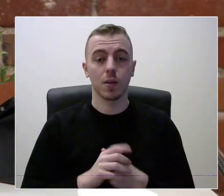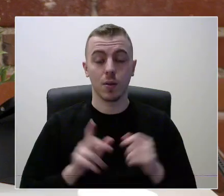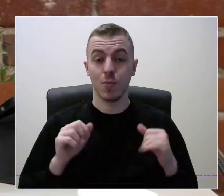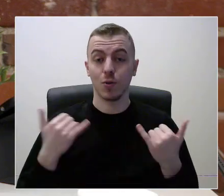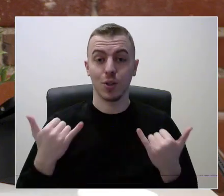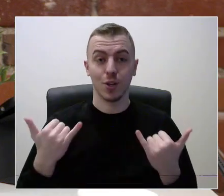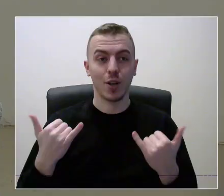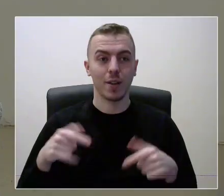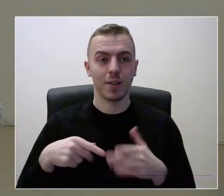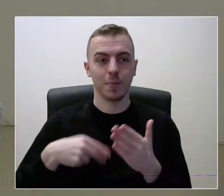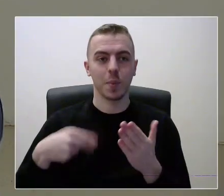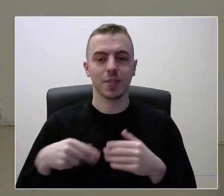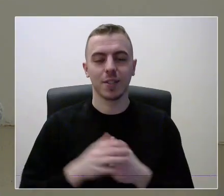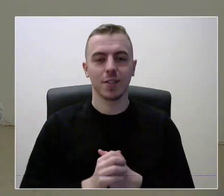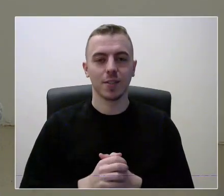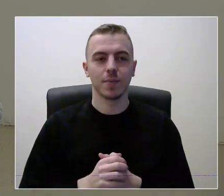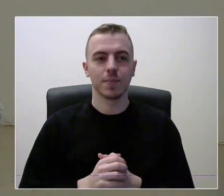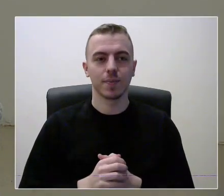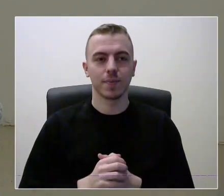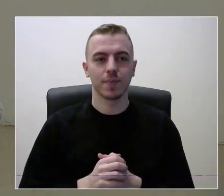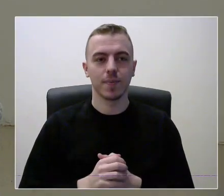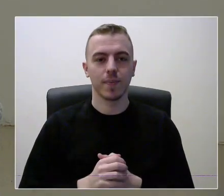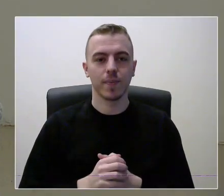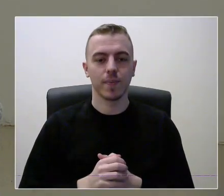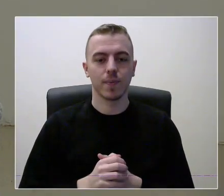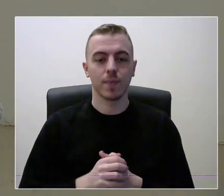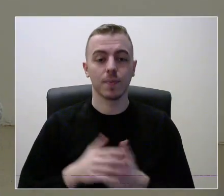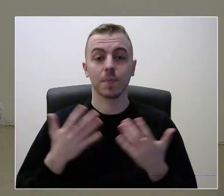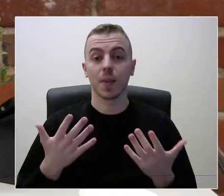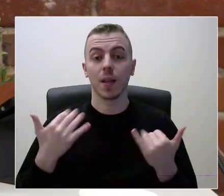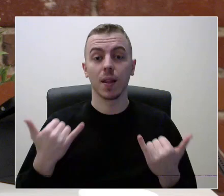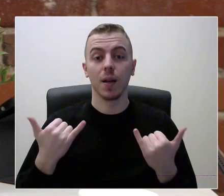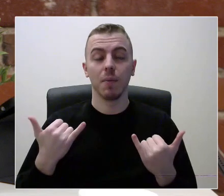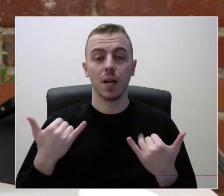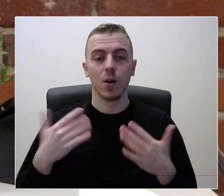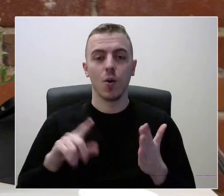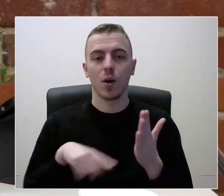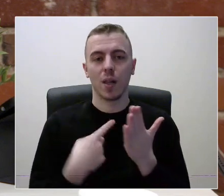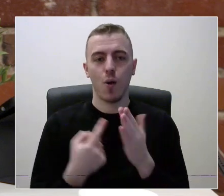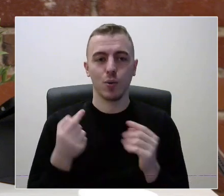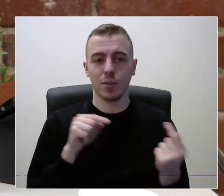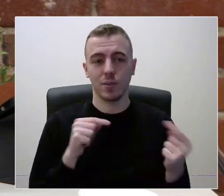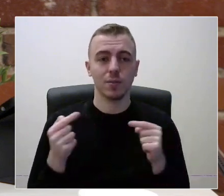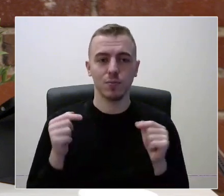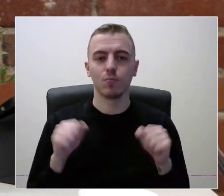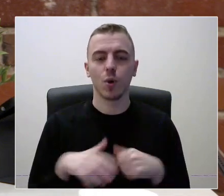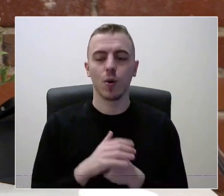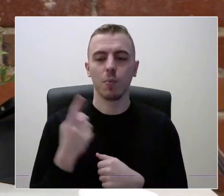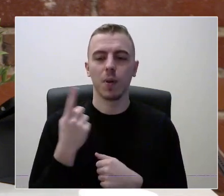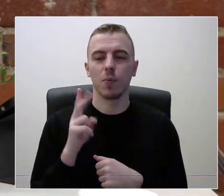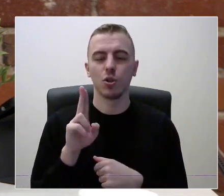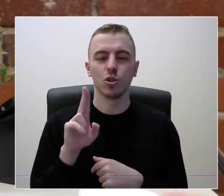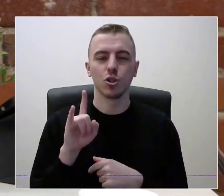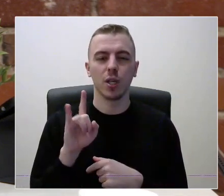taip, dokumentą. Neturim. Gerai, tai ką, atėjo laikas klausimų vienas kitam. Pirmas Žygimantas